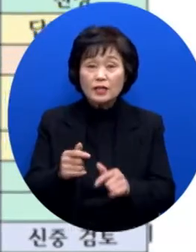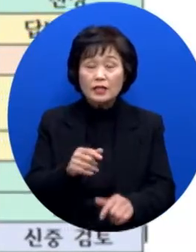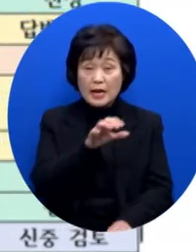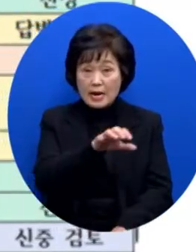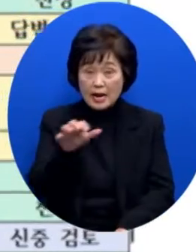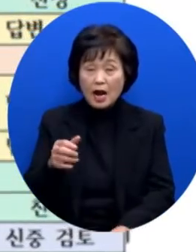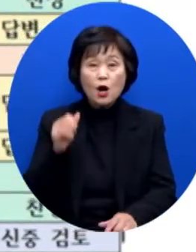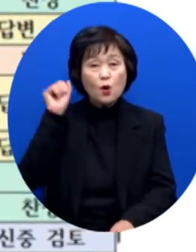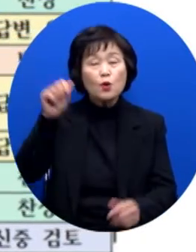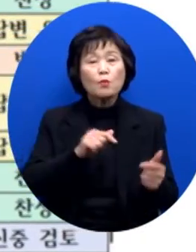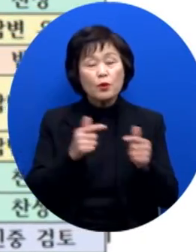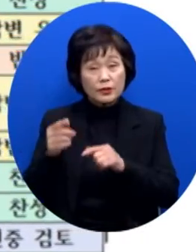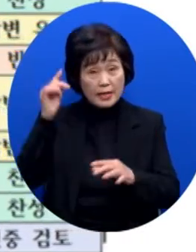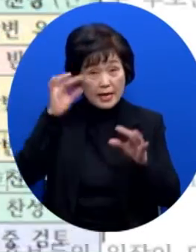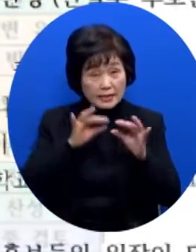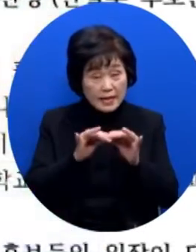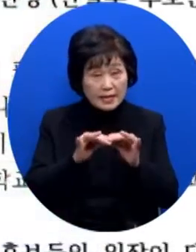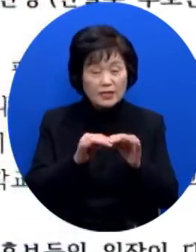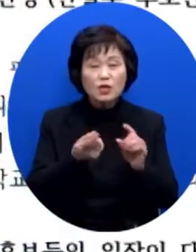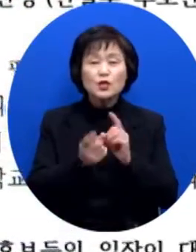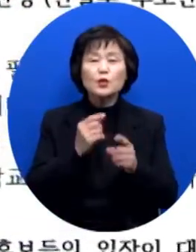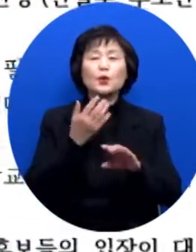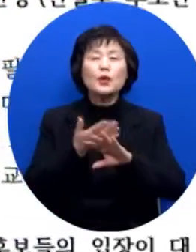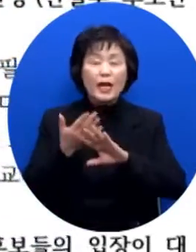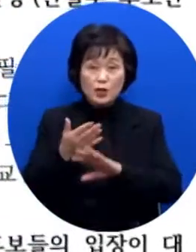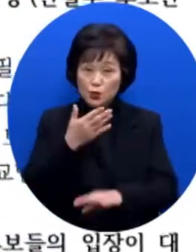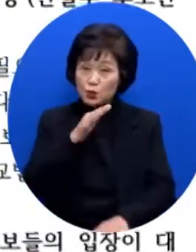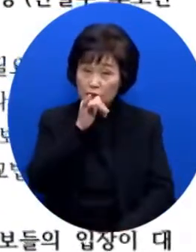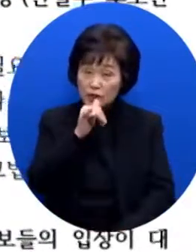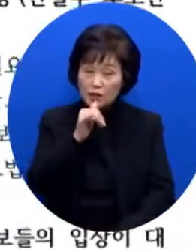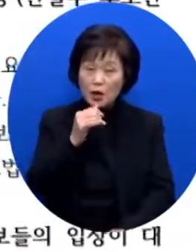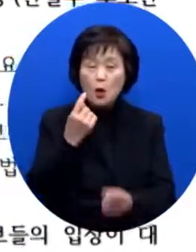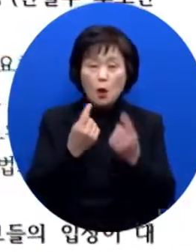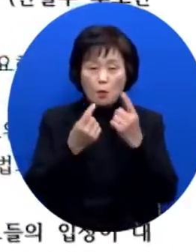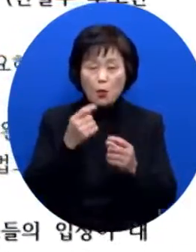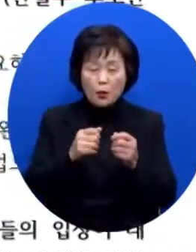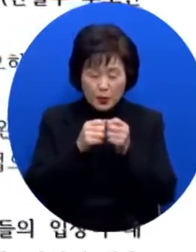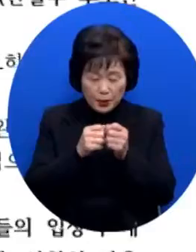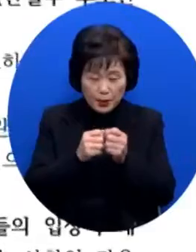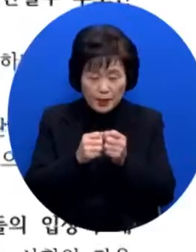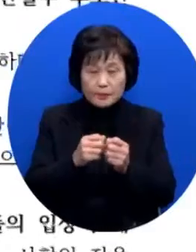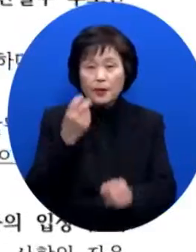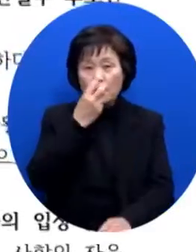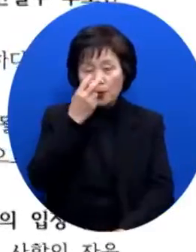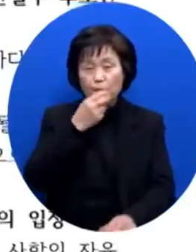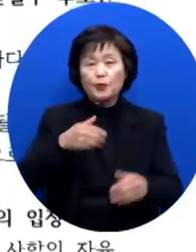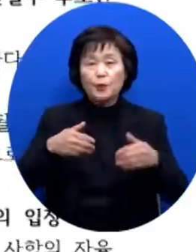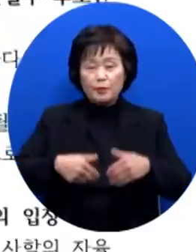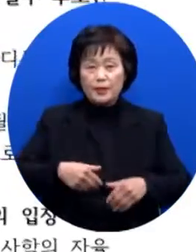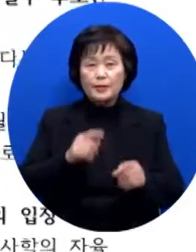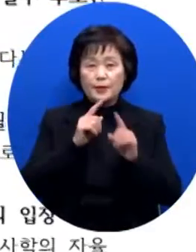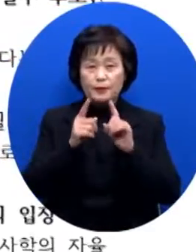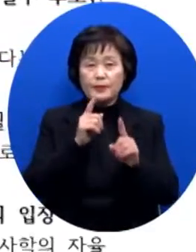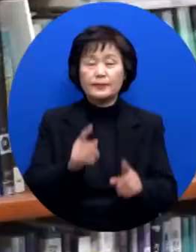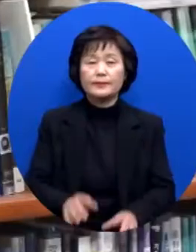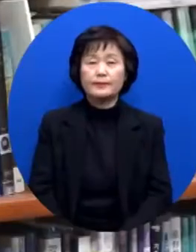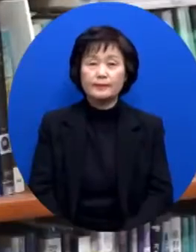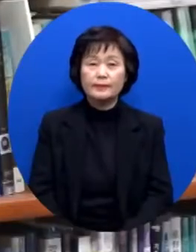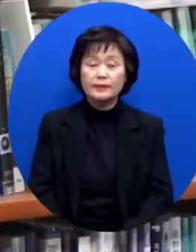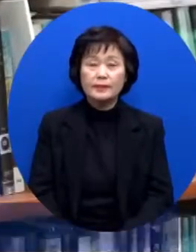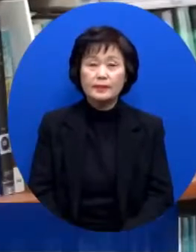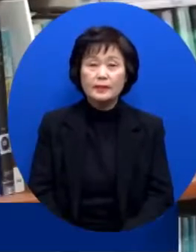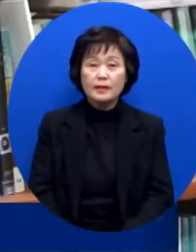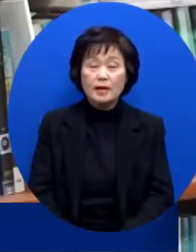찬송 의 의미는 서로 다를 수 있기 때문에 보다 세심한 검토가 필요하다 고 분석했습니다 제